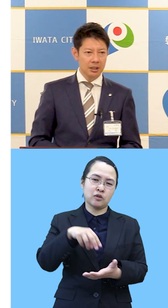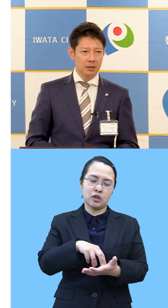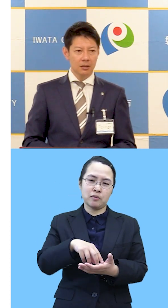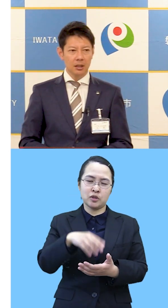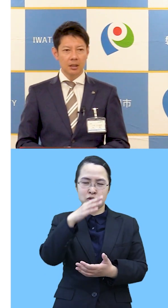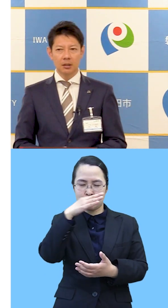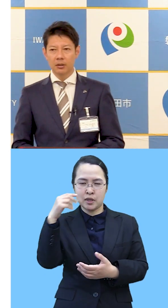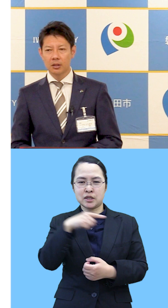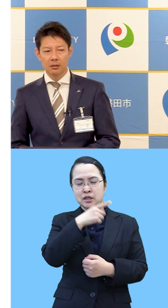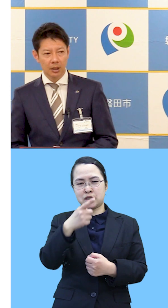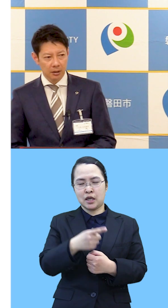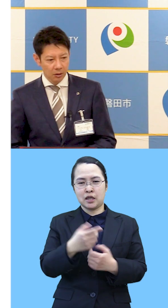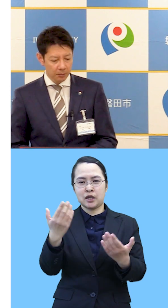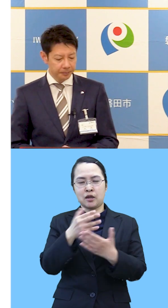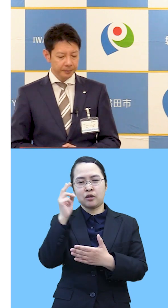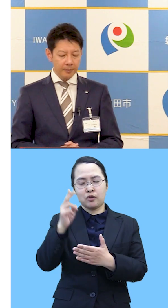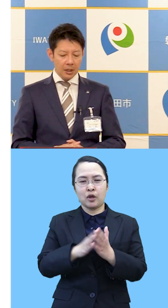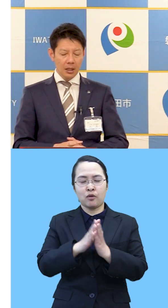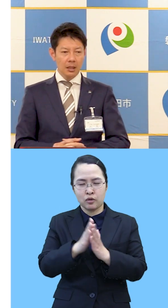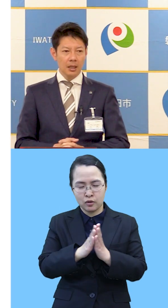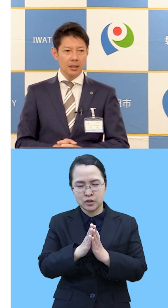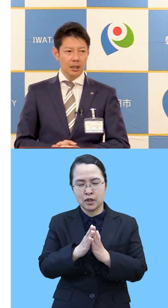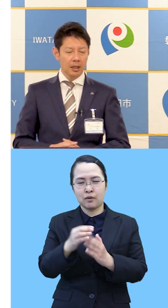年になりますようにお祈りし、私の